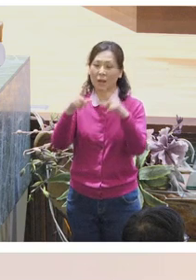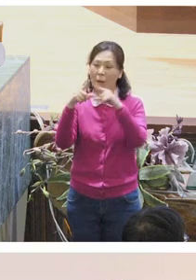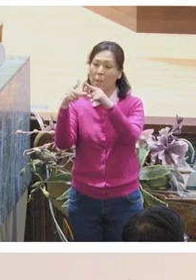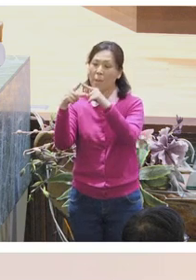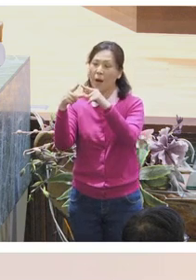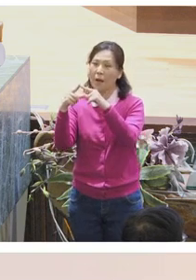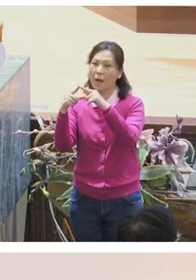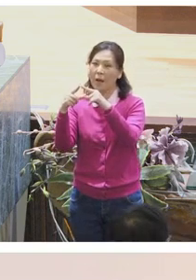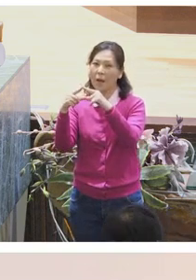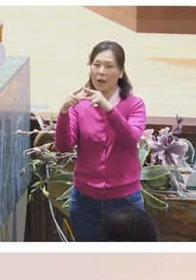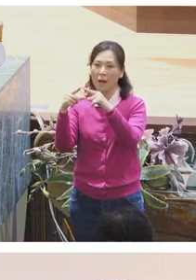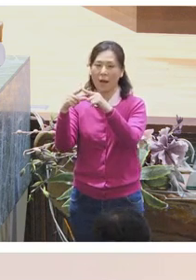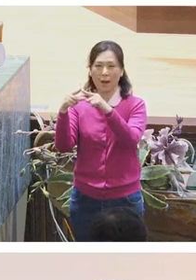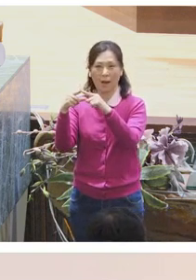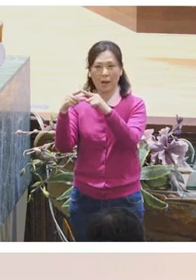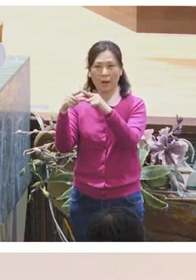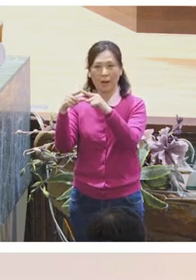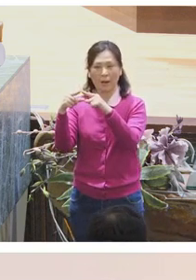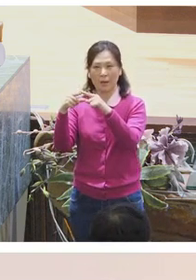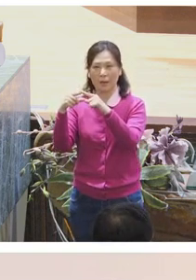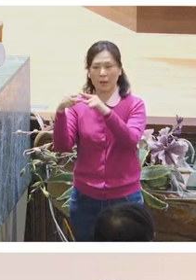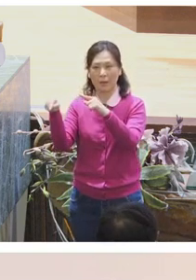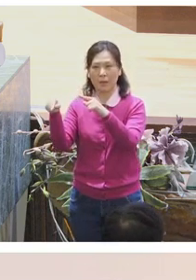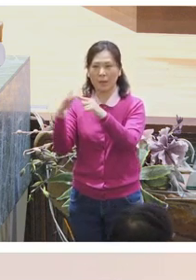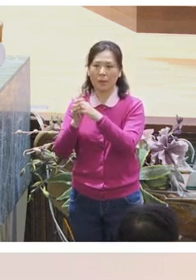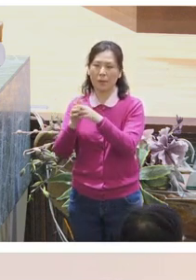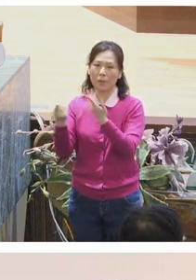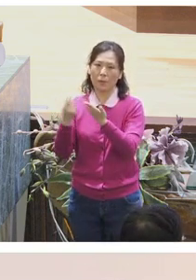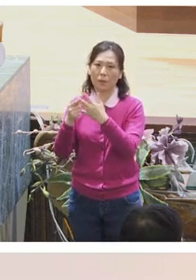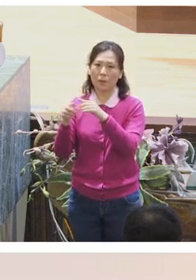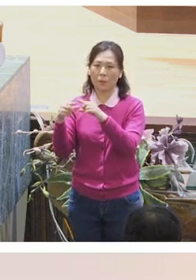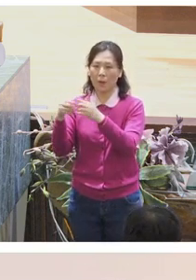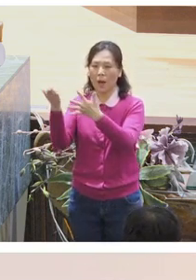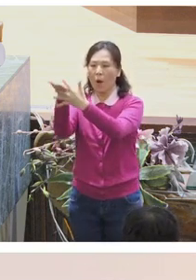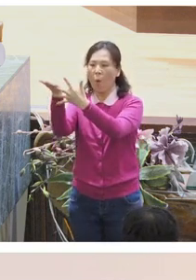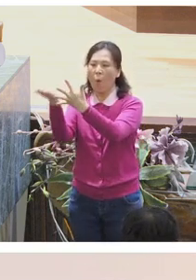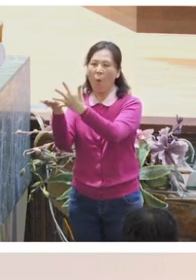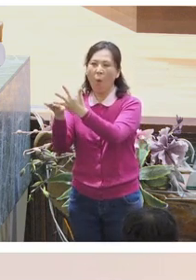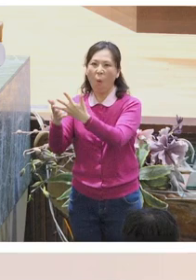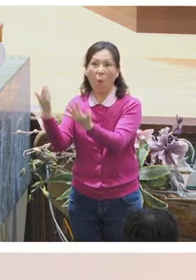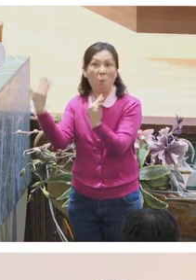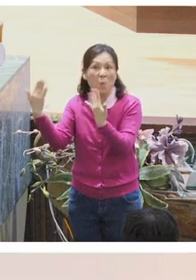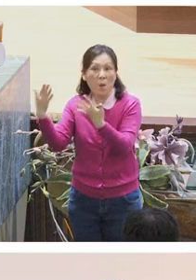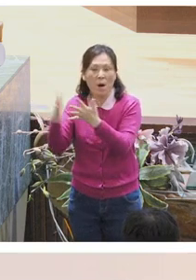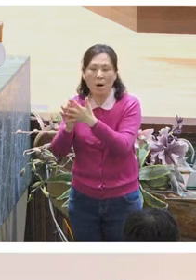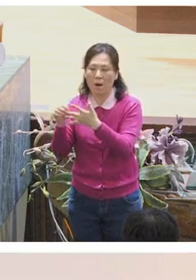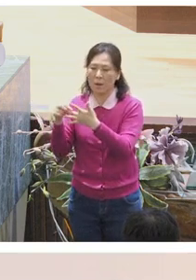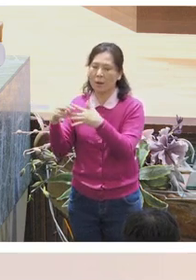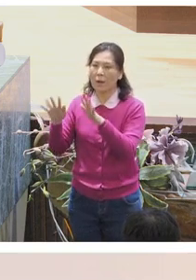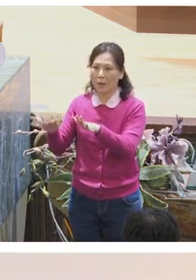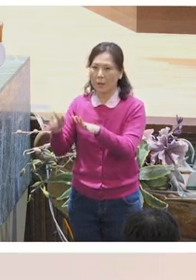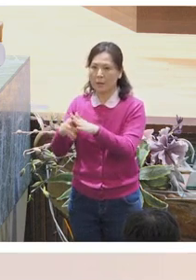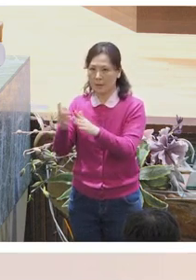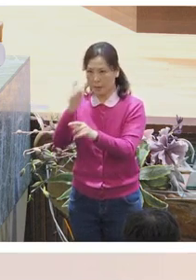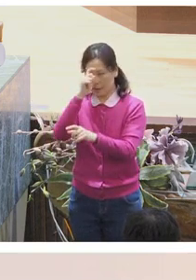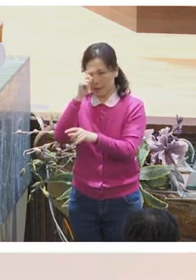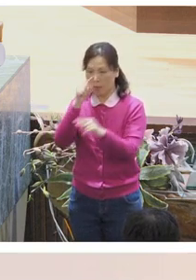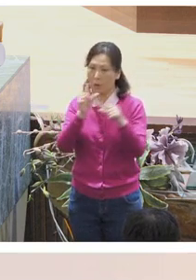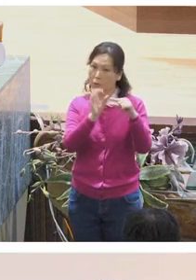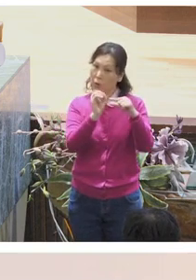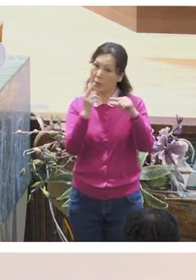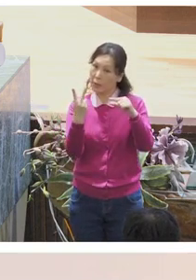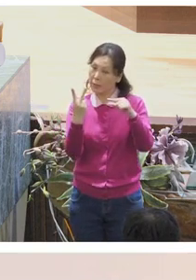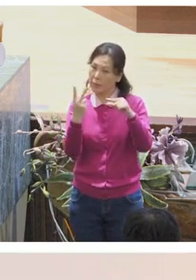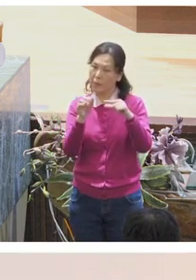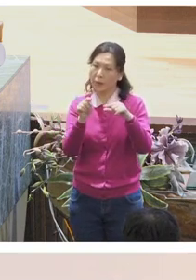它就是对外面就是外面，那现在这种希望居零 V 或者是希望这